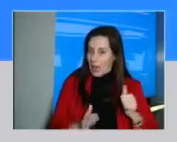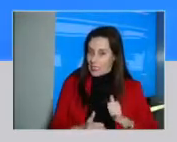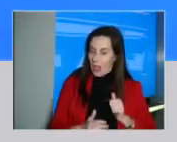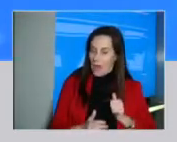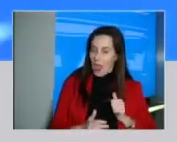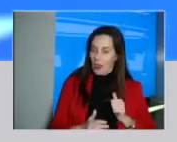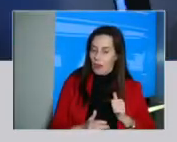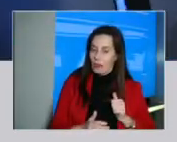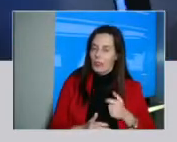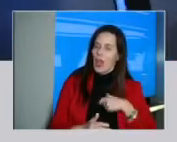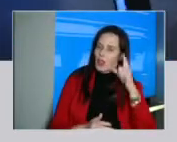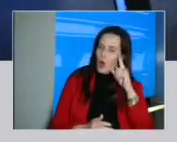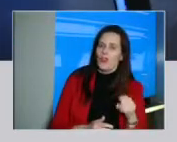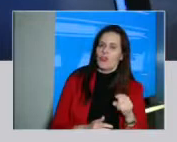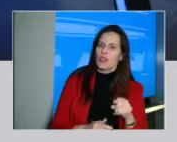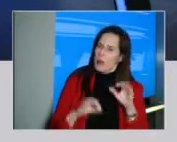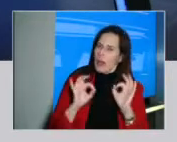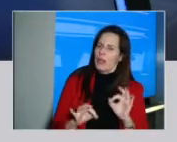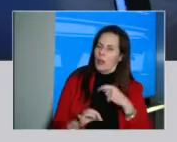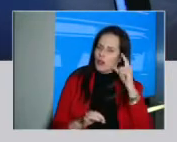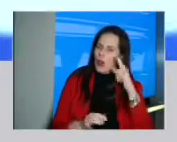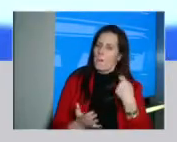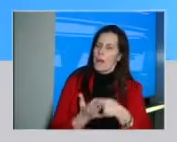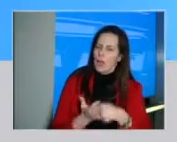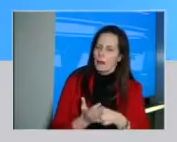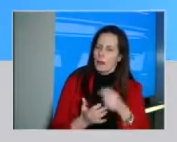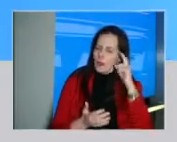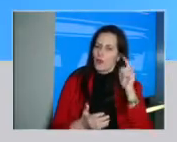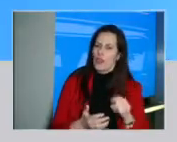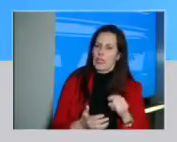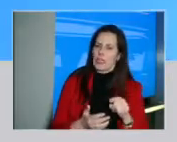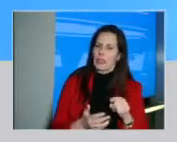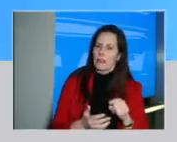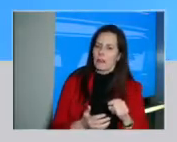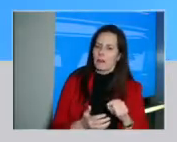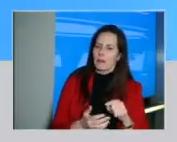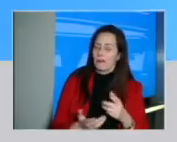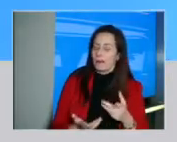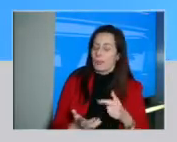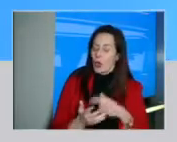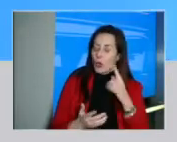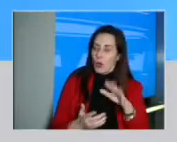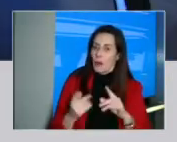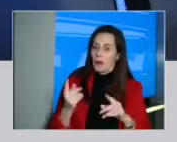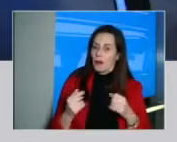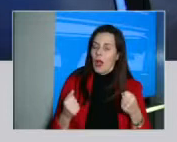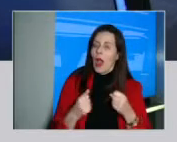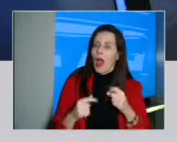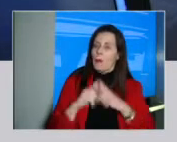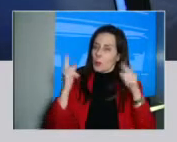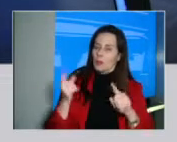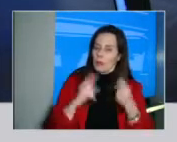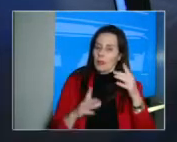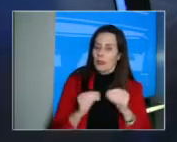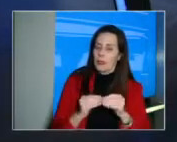בסיום. תוכל? אני חושב שזה בהחלט, אני חושב שהמחיר שלו, אני חושב שזה, האבסורד הגדול הזה מתבטא באופן הכי ברור